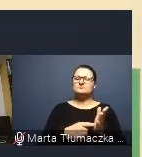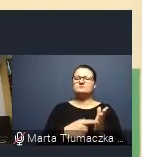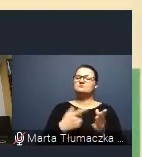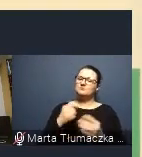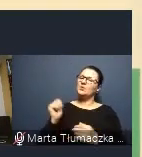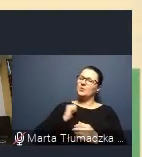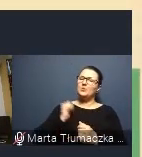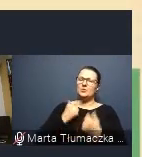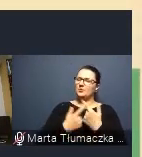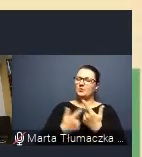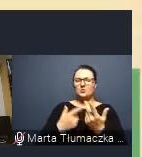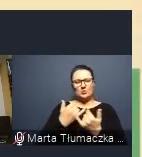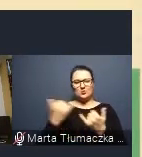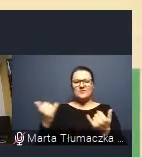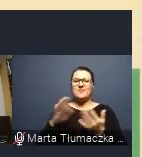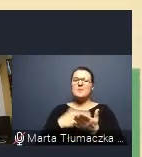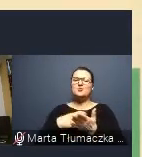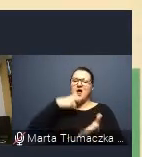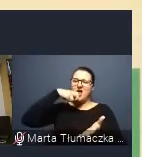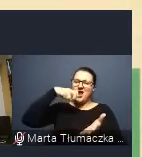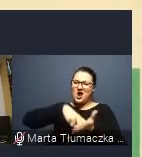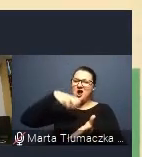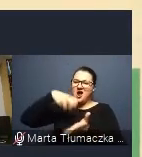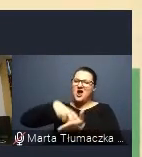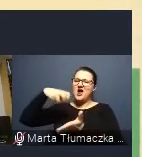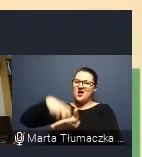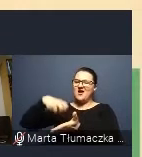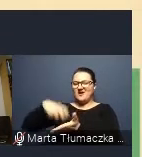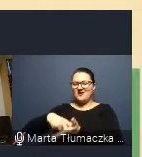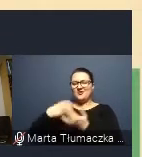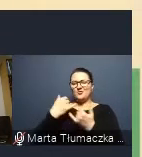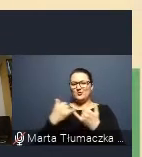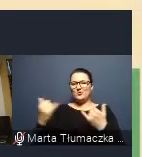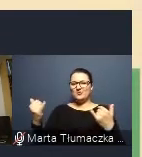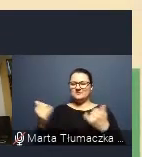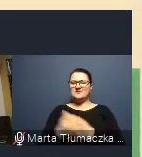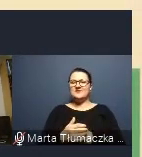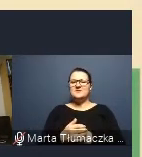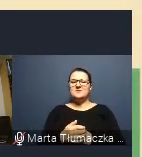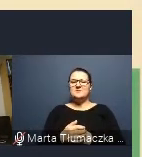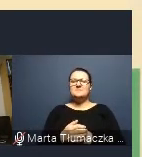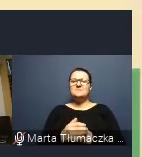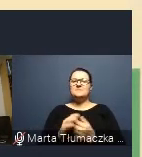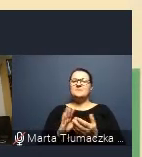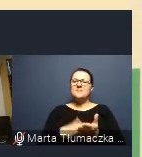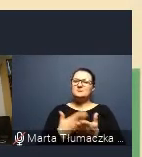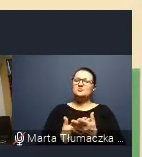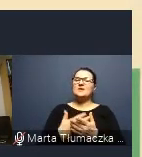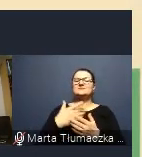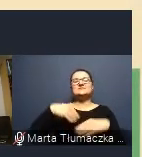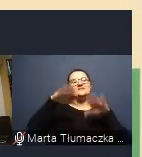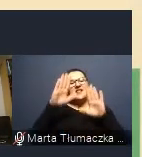Zbieranie wszelkiego rodzaju stempelków w akcjach organizowanych przez sklepy sieciowe,